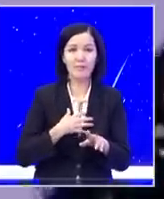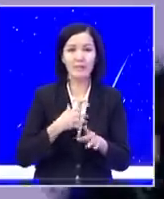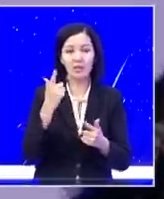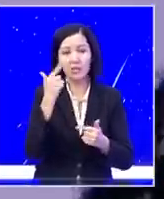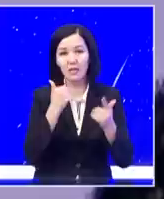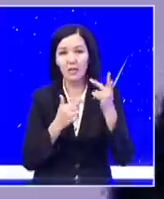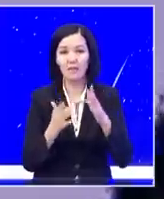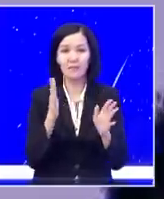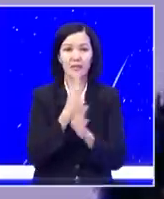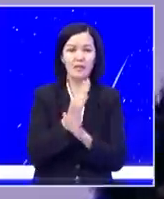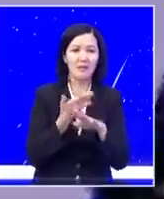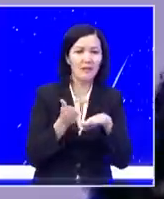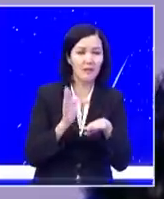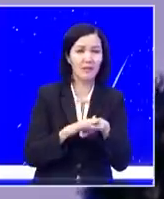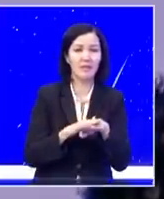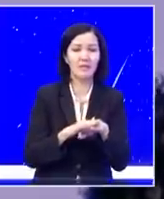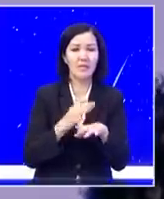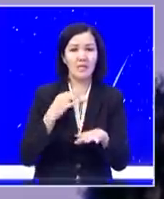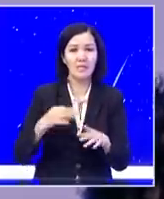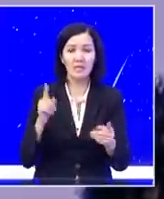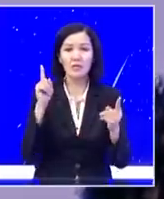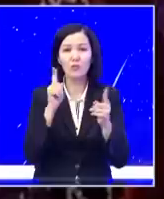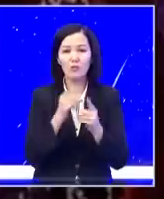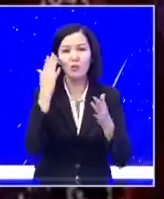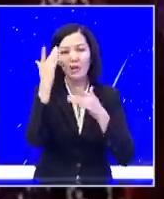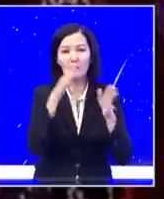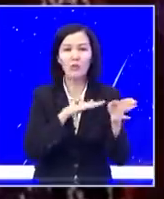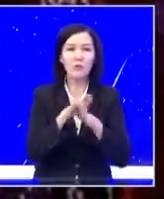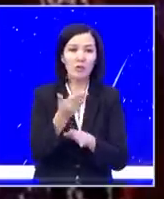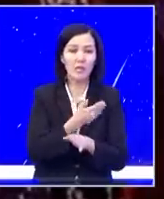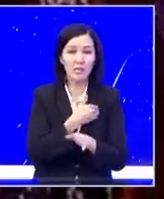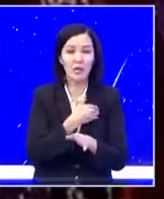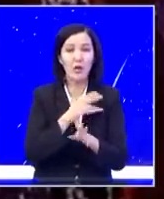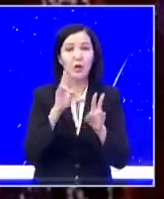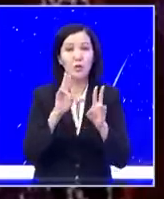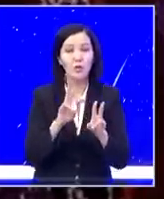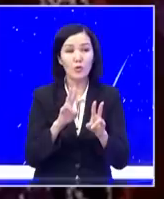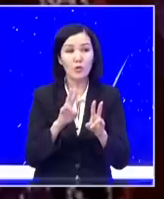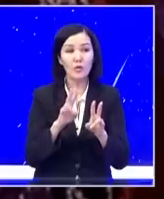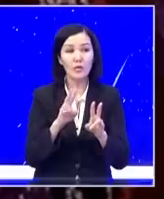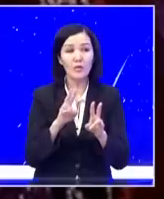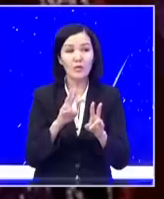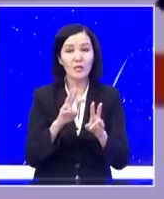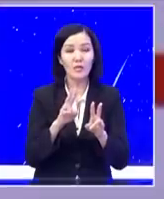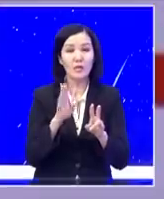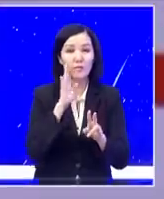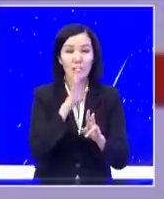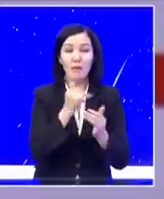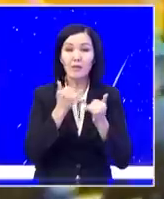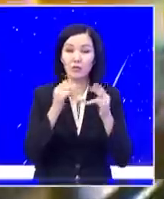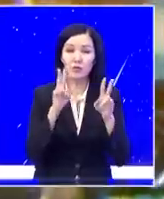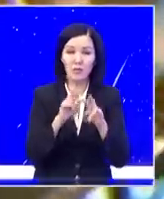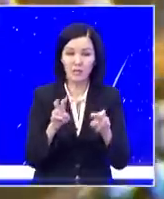жасын, ең құрмаса баласын көрсінші. Арманына жетсінші дедім. Бірақ сіз үшін іздеген жоқпыз. Мына анаңыз үшін ғана